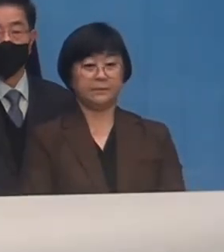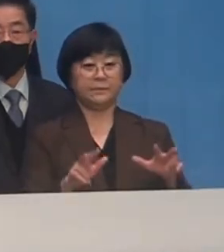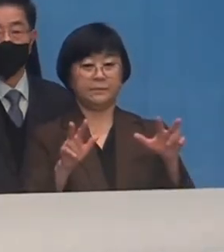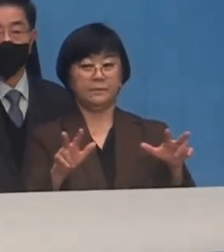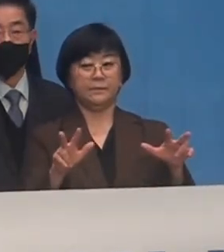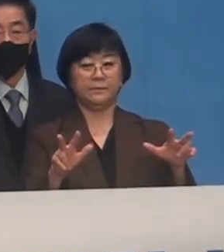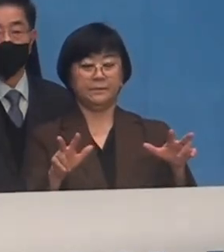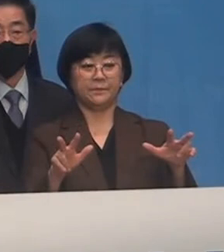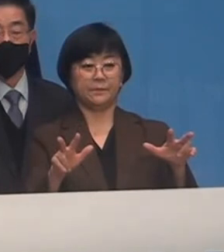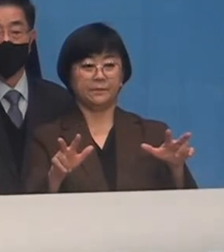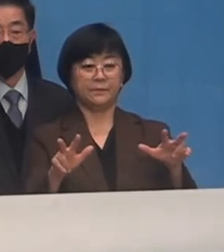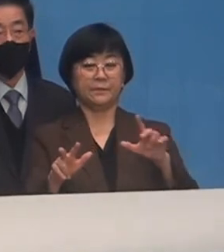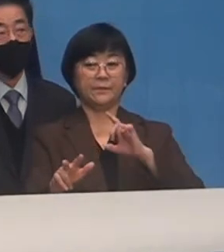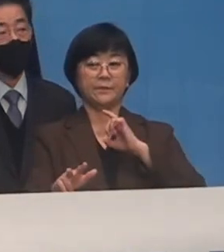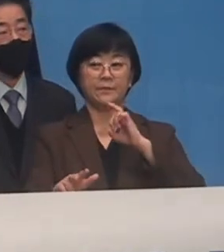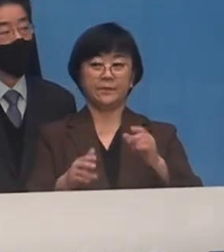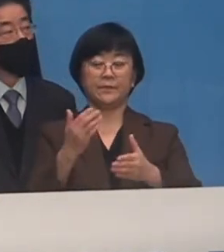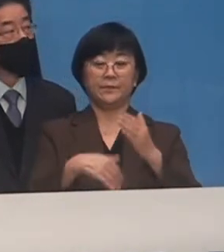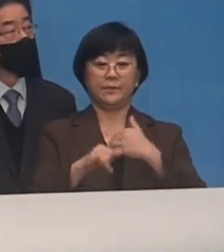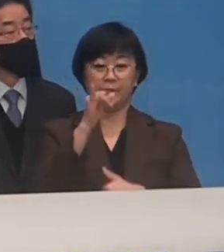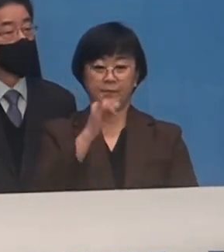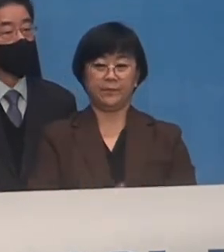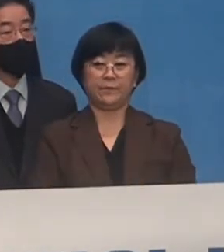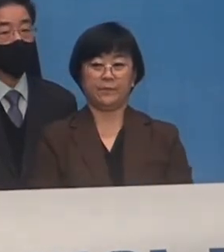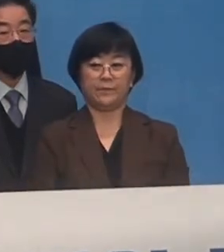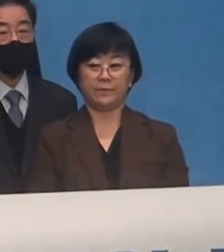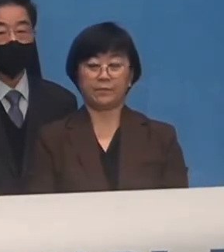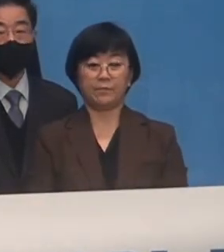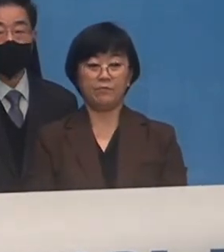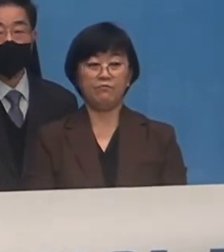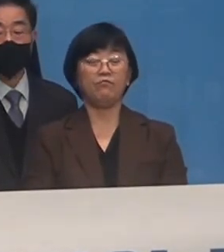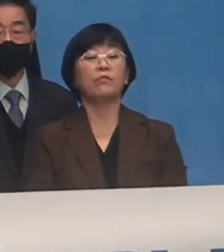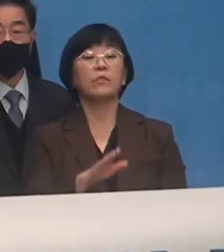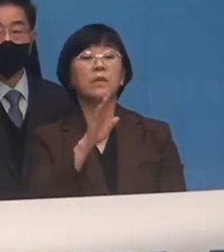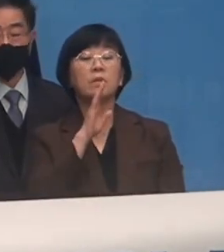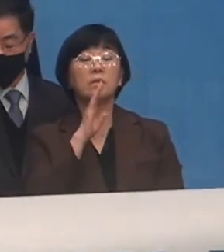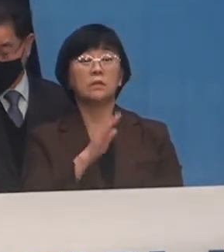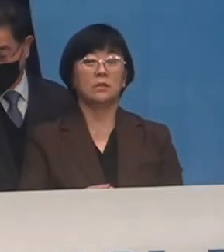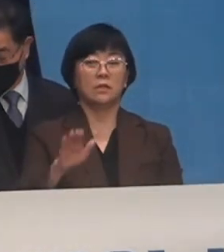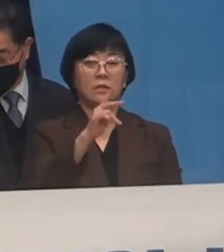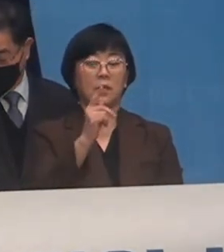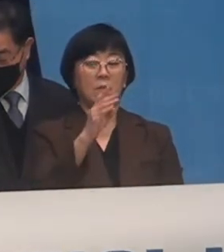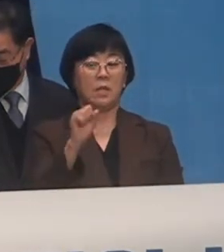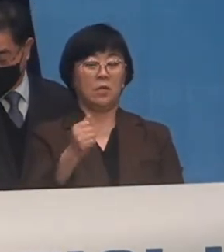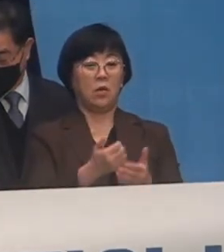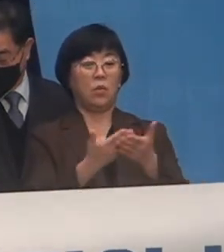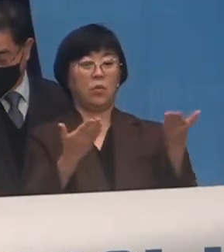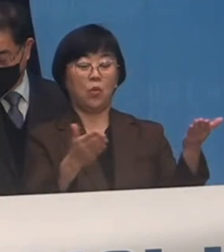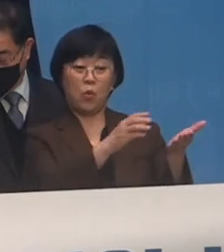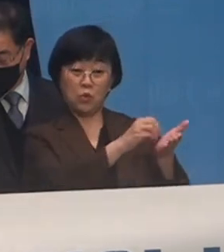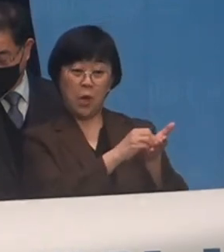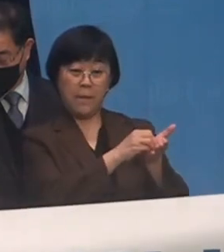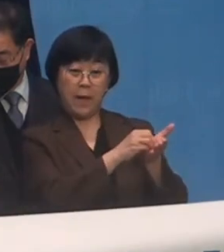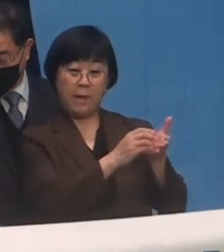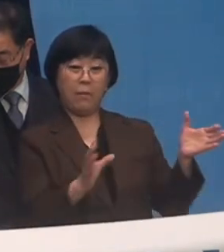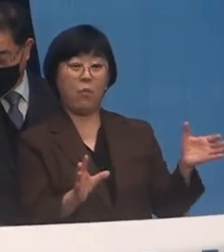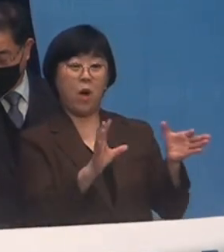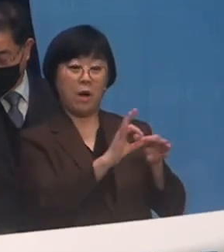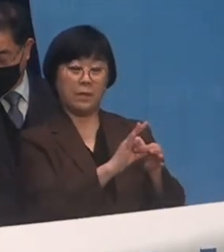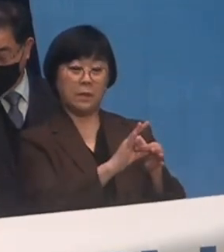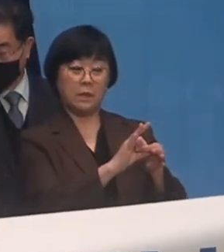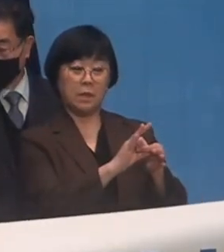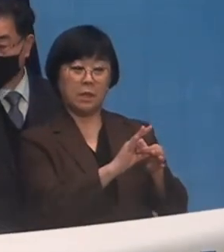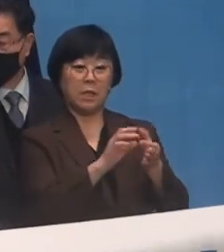지금 한 10분 정도 남았는데 지금 실질적으로 이제 우리 KBS 노동조합에 속해 있는